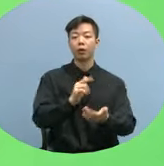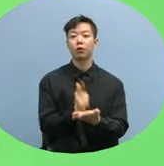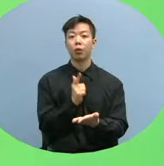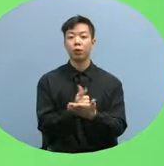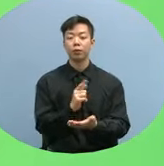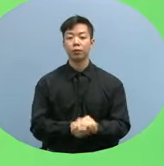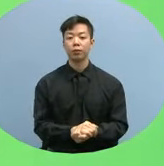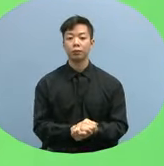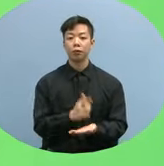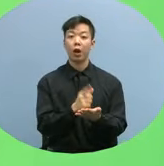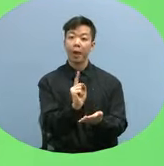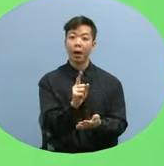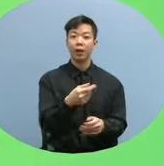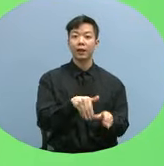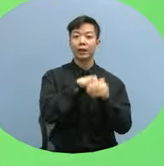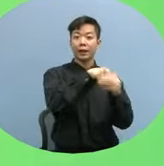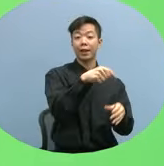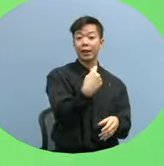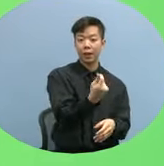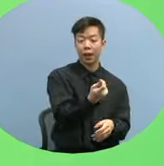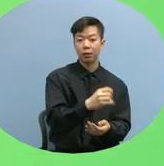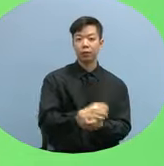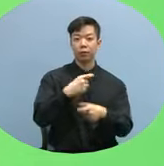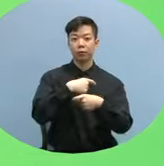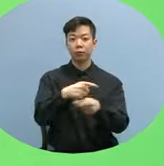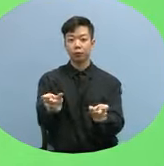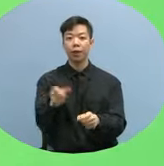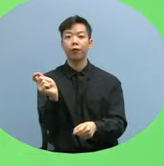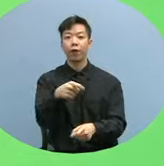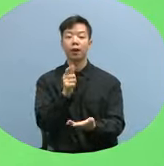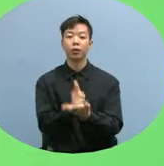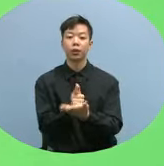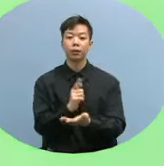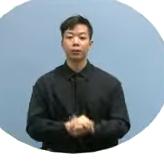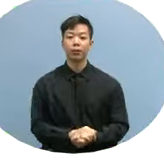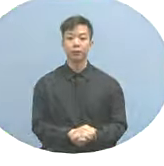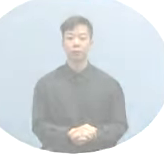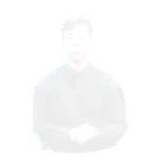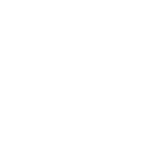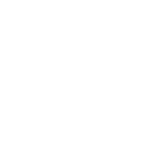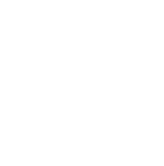要是簡單去申請，發放的款項呢亦都要很快速。